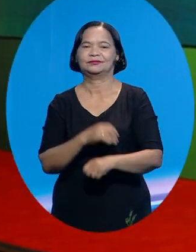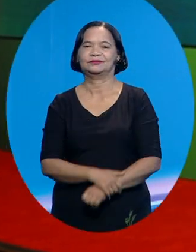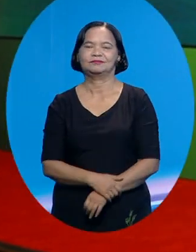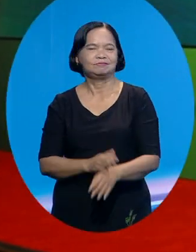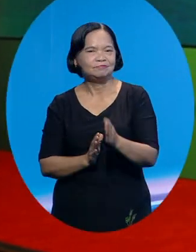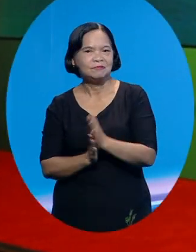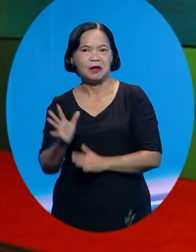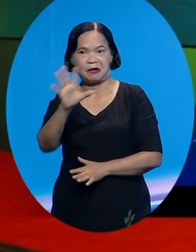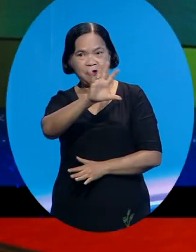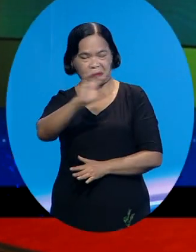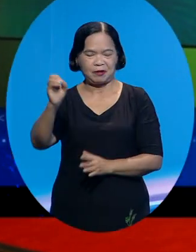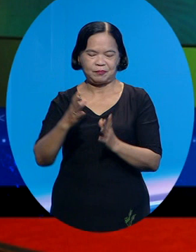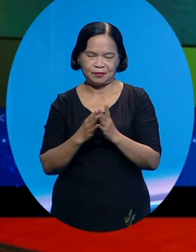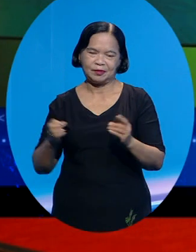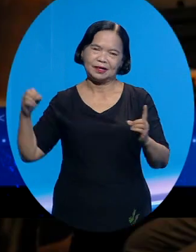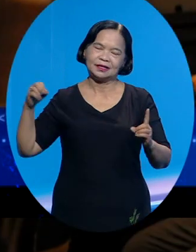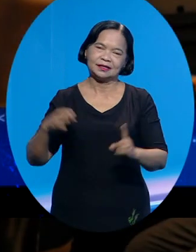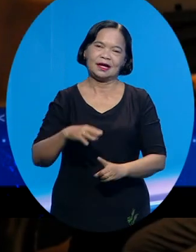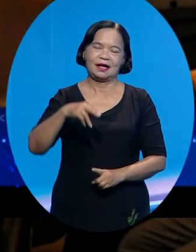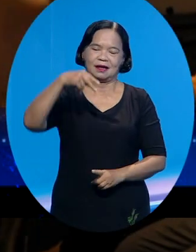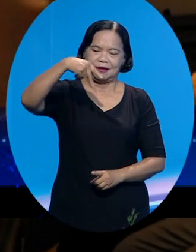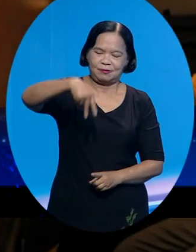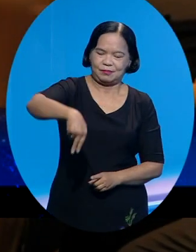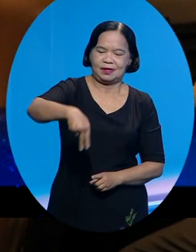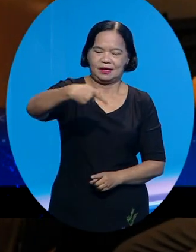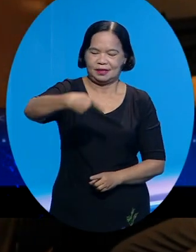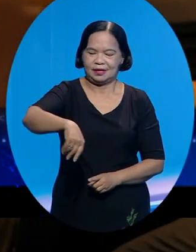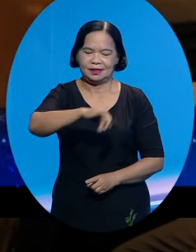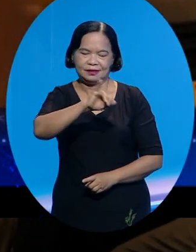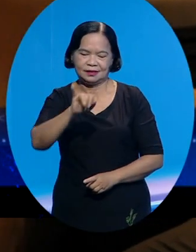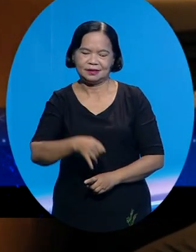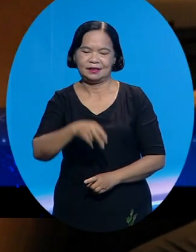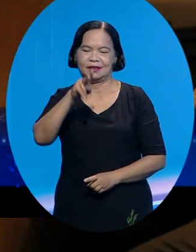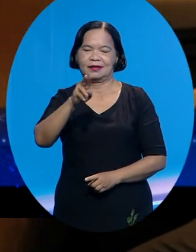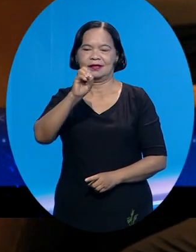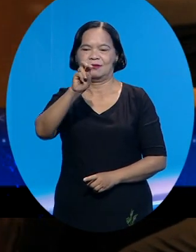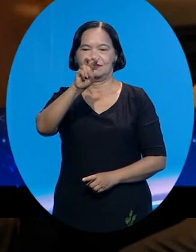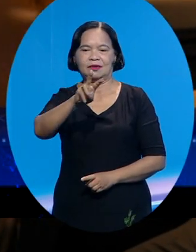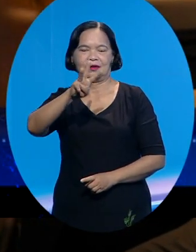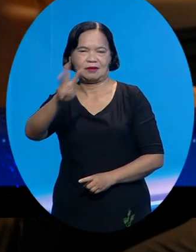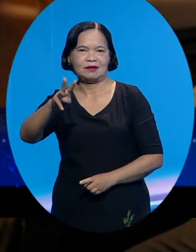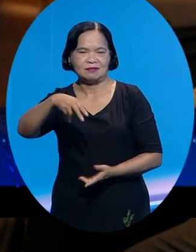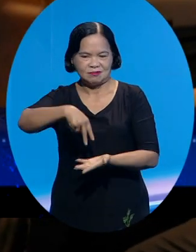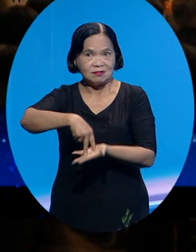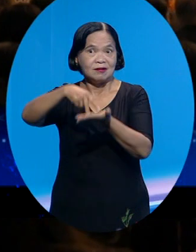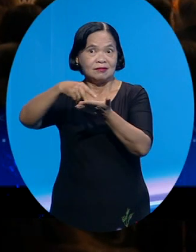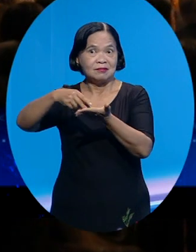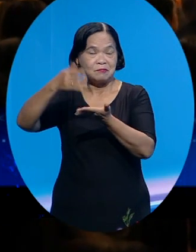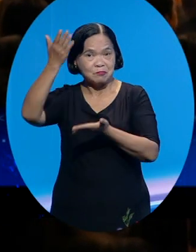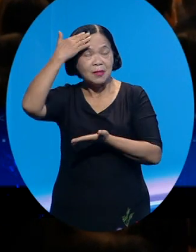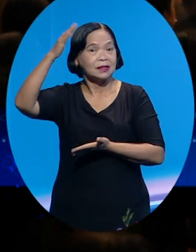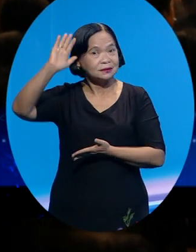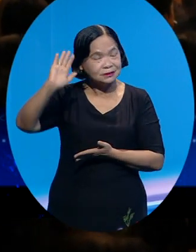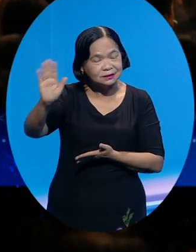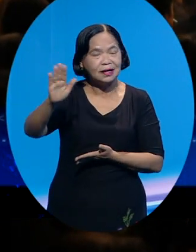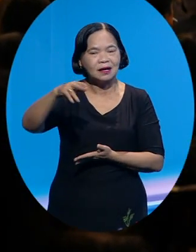Vượt qua gần 500 doanh nghiệp tham gia CSA 2023, P&G vinh dự đứng đầu top doanh nghiệp bền vững của năm. Theo